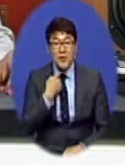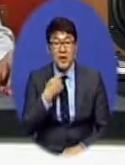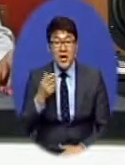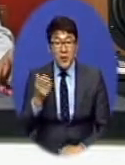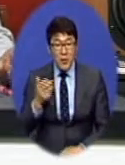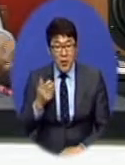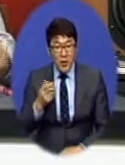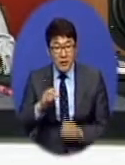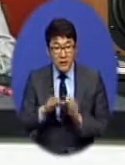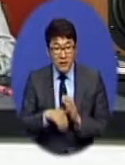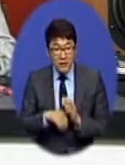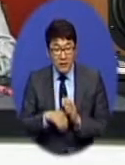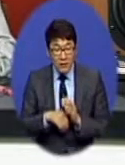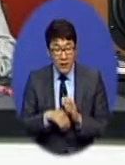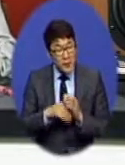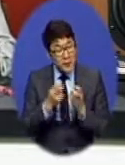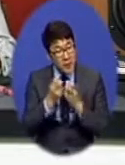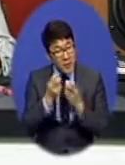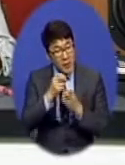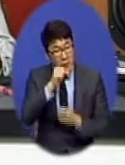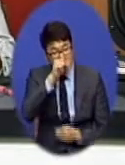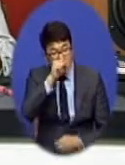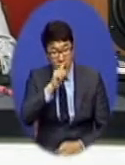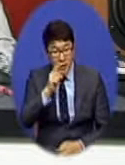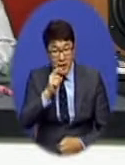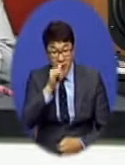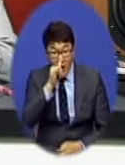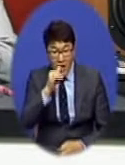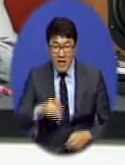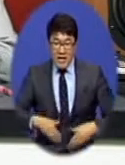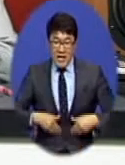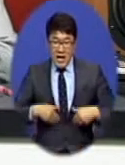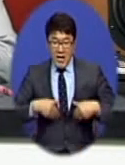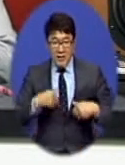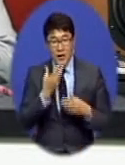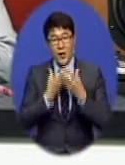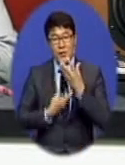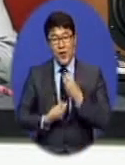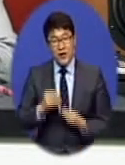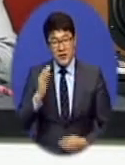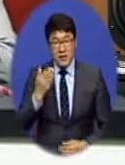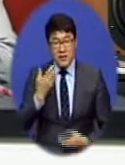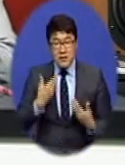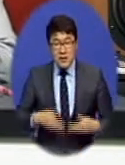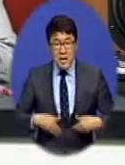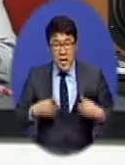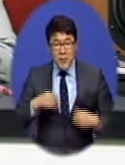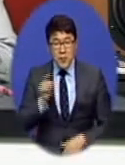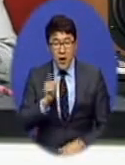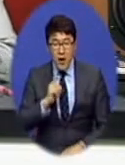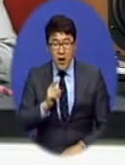감네 걸렸을 때는 뭐가 좋더라. 아, 따뜻한 걸 좀 먹어야 돼요. 따뜻한 그렇죠. 거 뭐요?